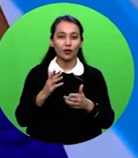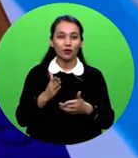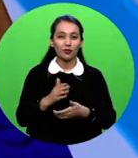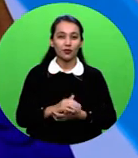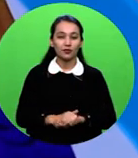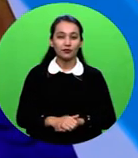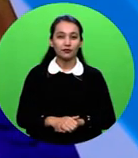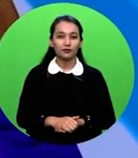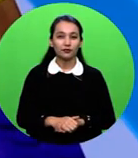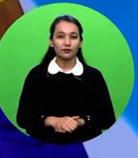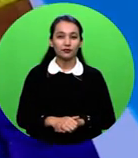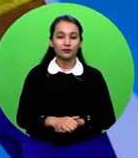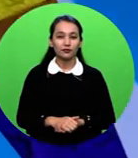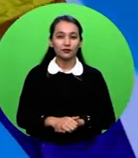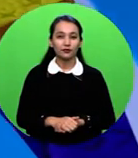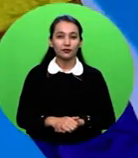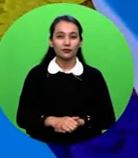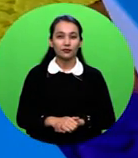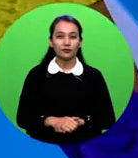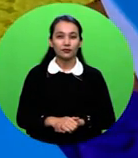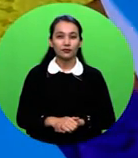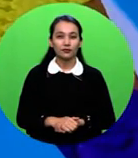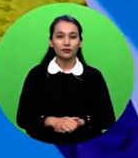og'iz qismiga qo'yamiz.